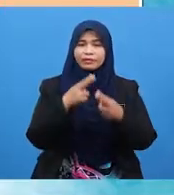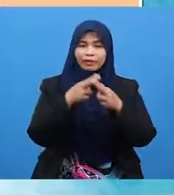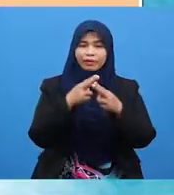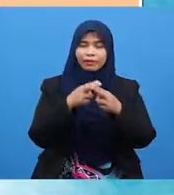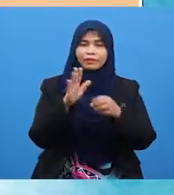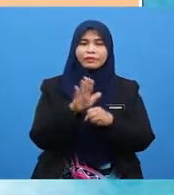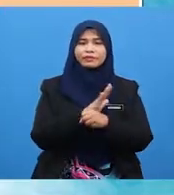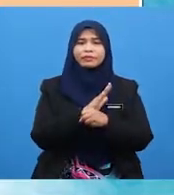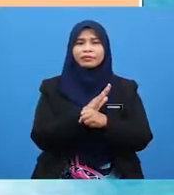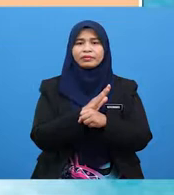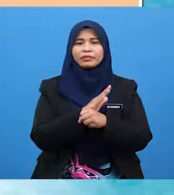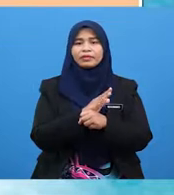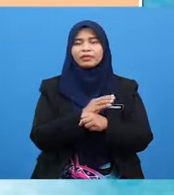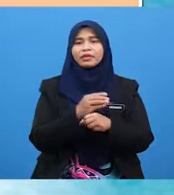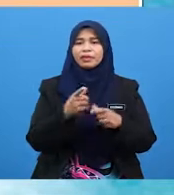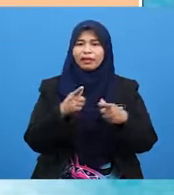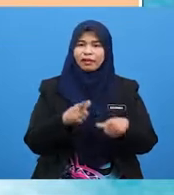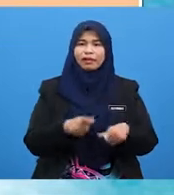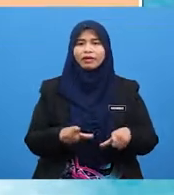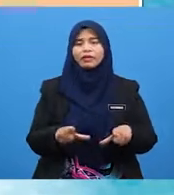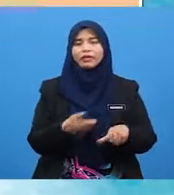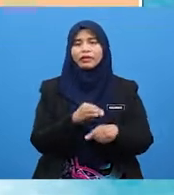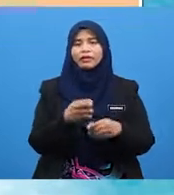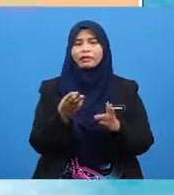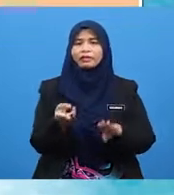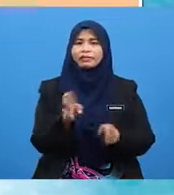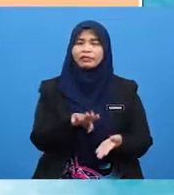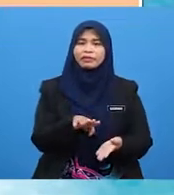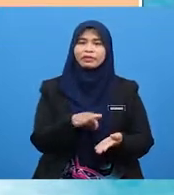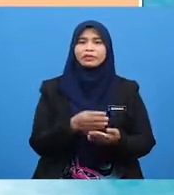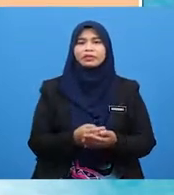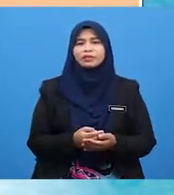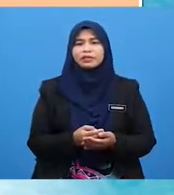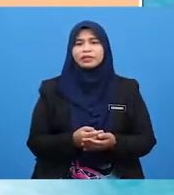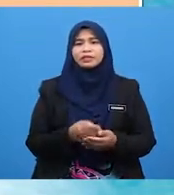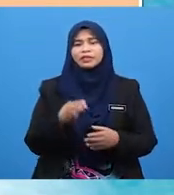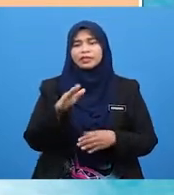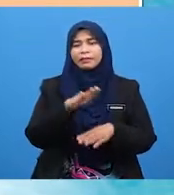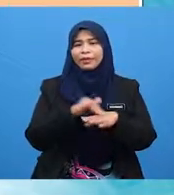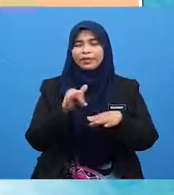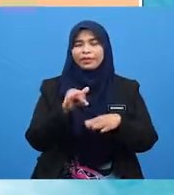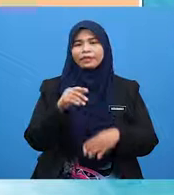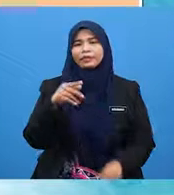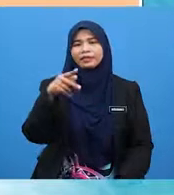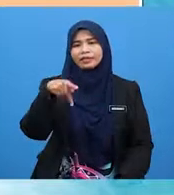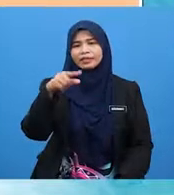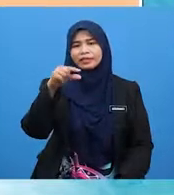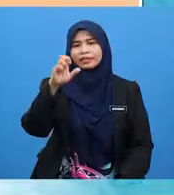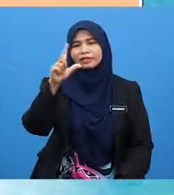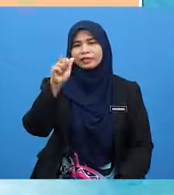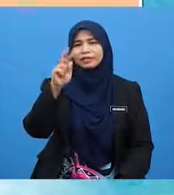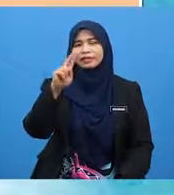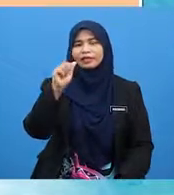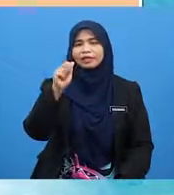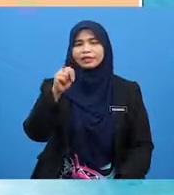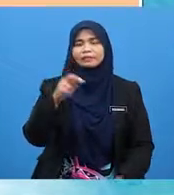penuh, maklumat kelahiran dan kewafatan, kunyah iaitu gelaran yang diberikan kepada